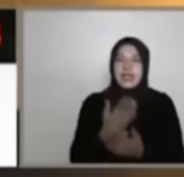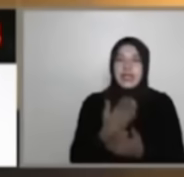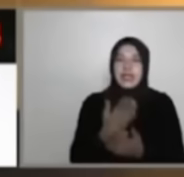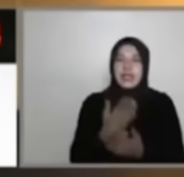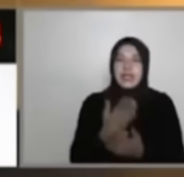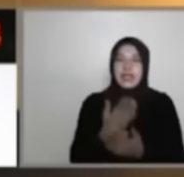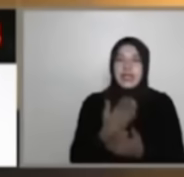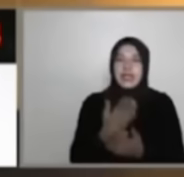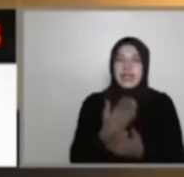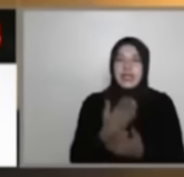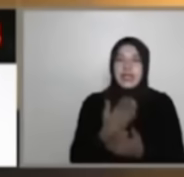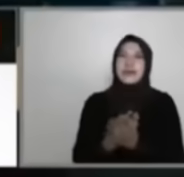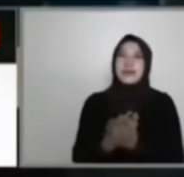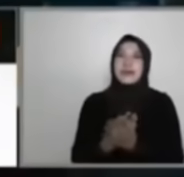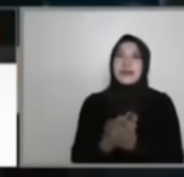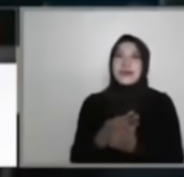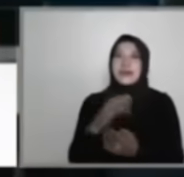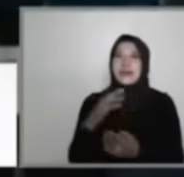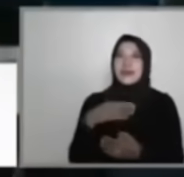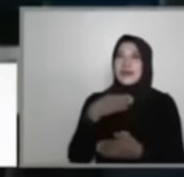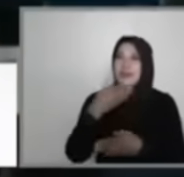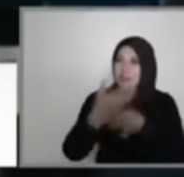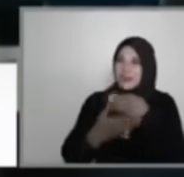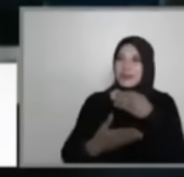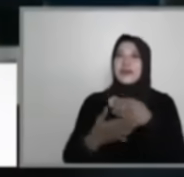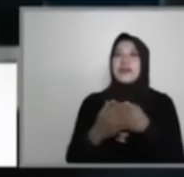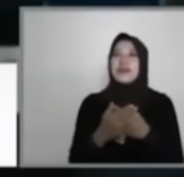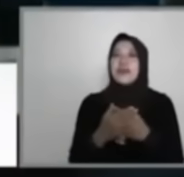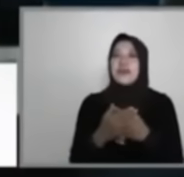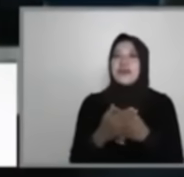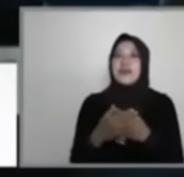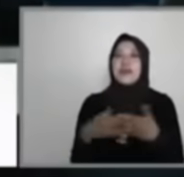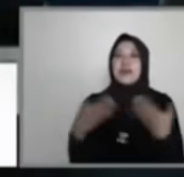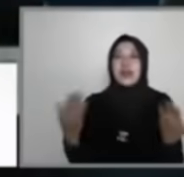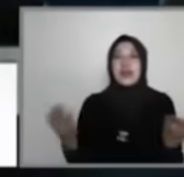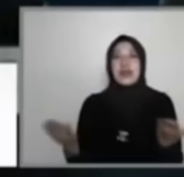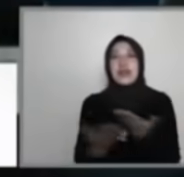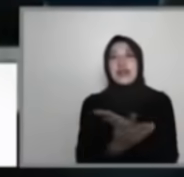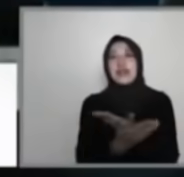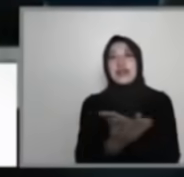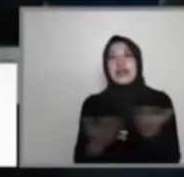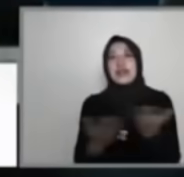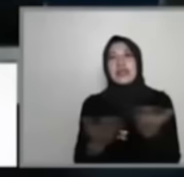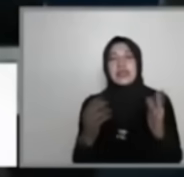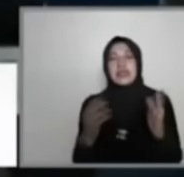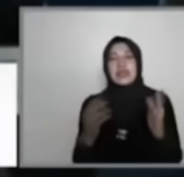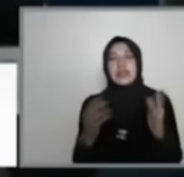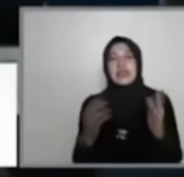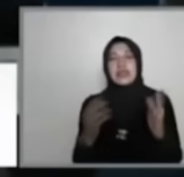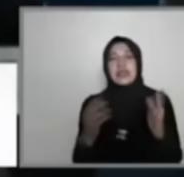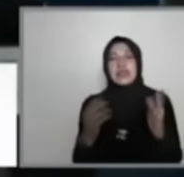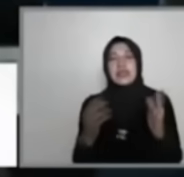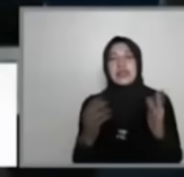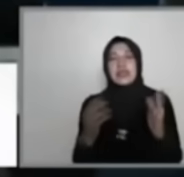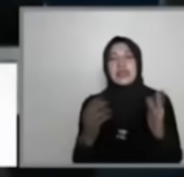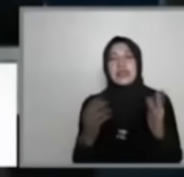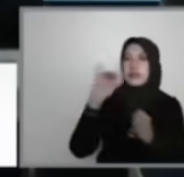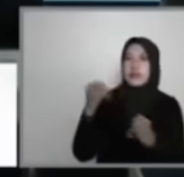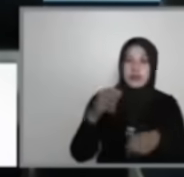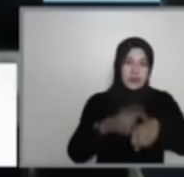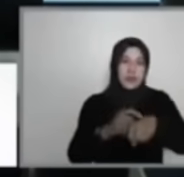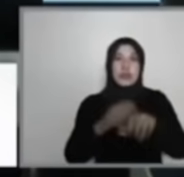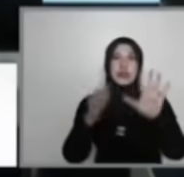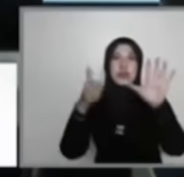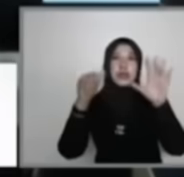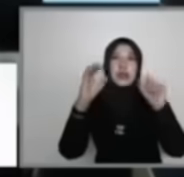cukup? Baik, cukup. Berikutnya, kami berikan kesempatan pasangan calon nomor urut 2 menanggapi, waktu